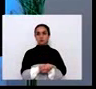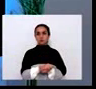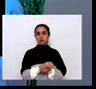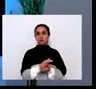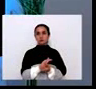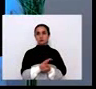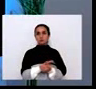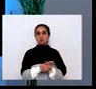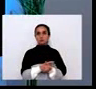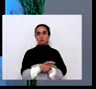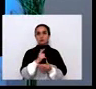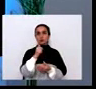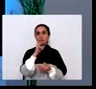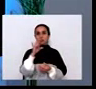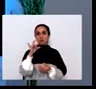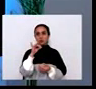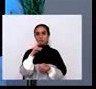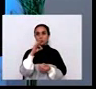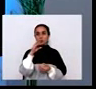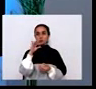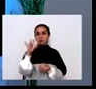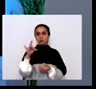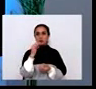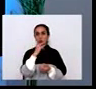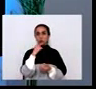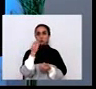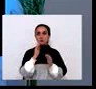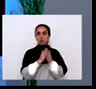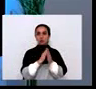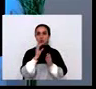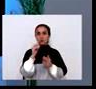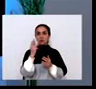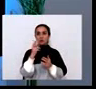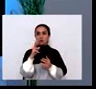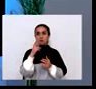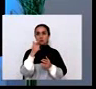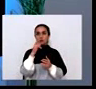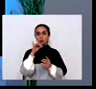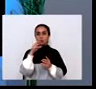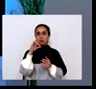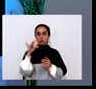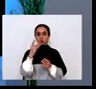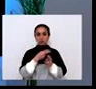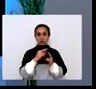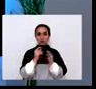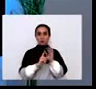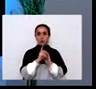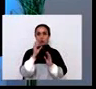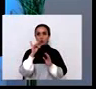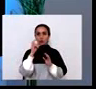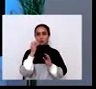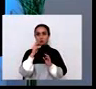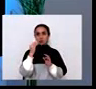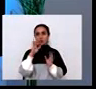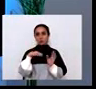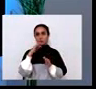молний», Гарри Поттер. А есть еще русская книга Таня Гроттер. Вначале пародия на Гарри